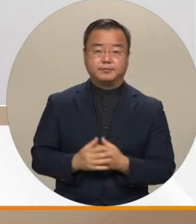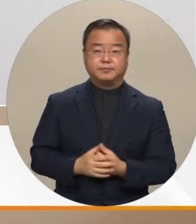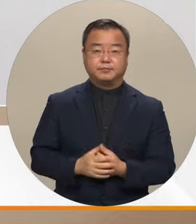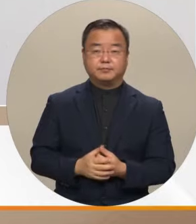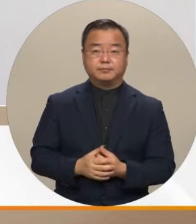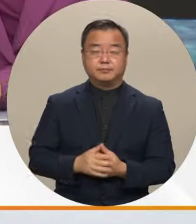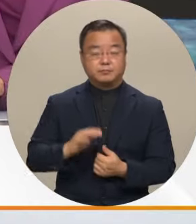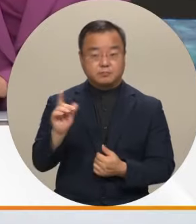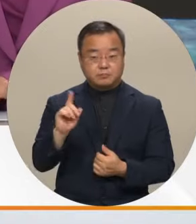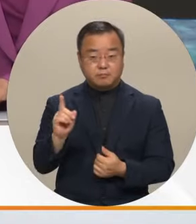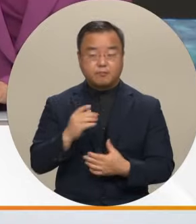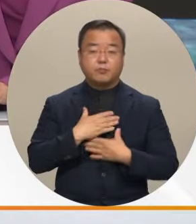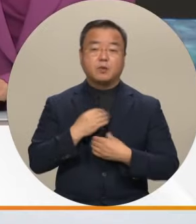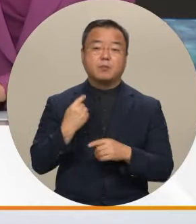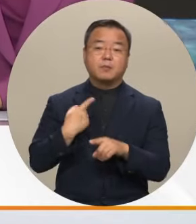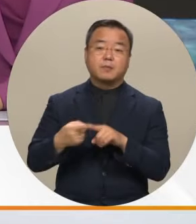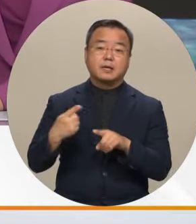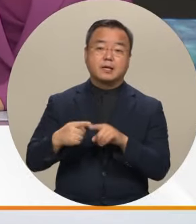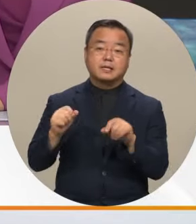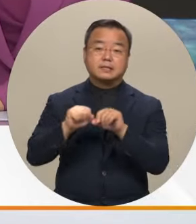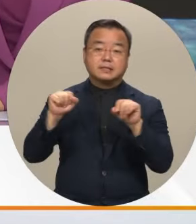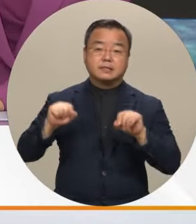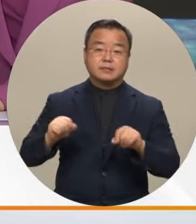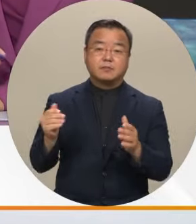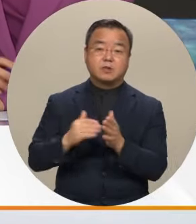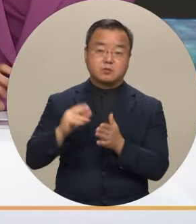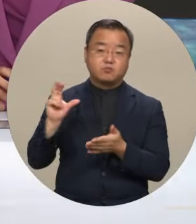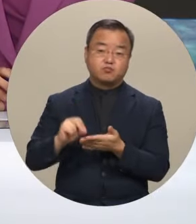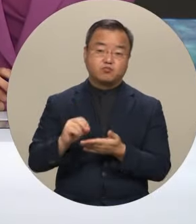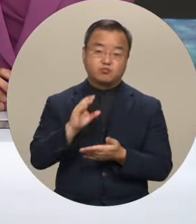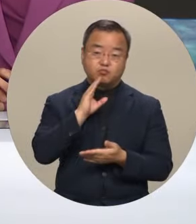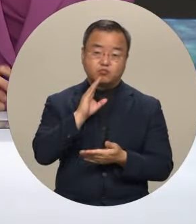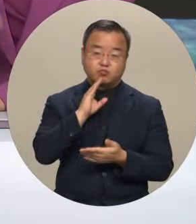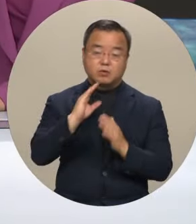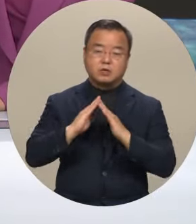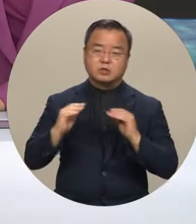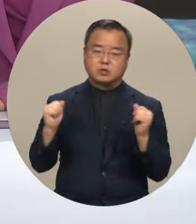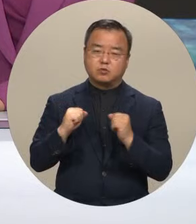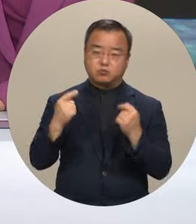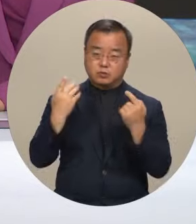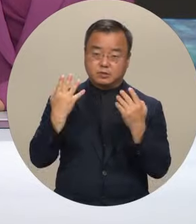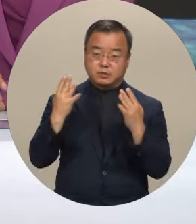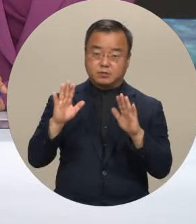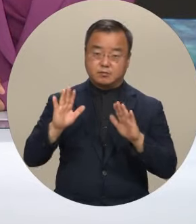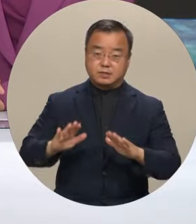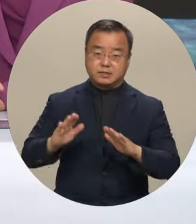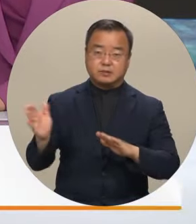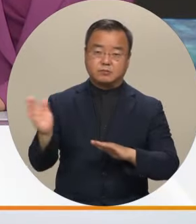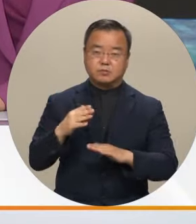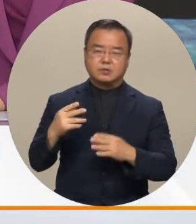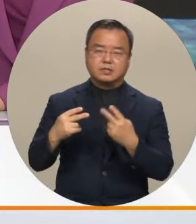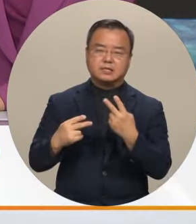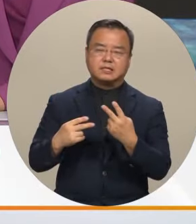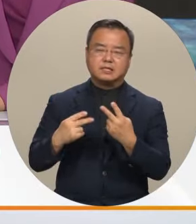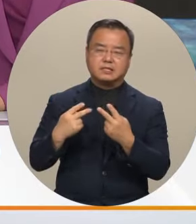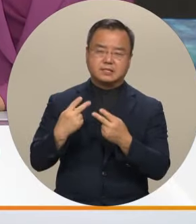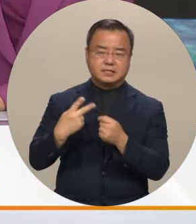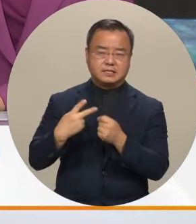어떤 보안을 평가하는 시스템에도 좀 문제가 있어 보이는데 지금 전북대는 대책으로 2단계 인증을 이제부터 의무화 하겠다라고